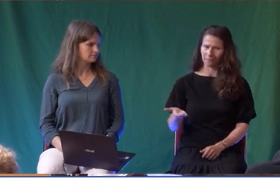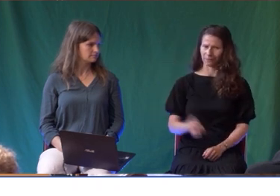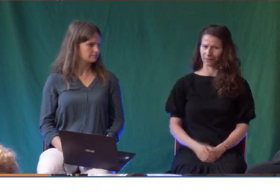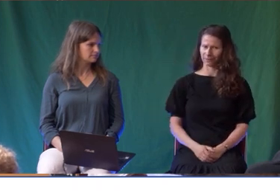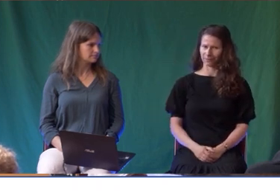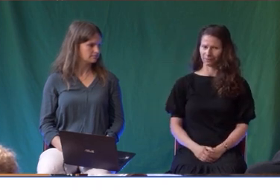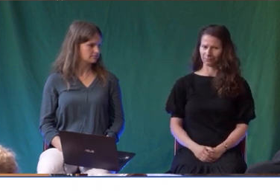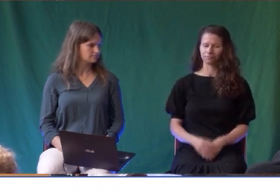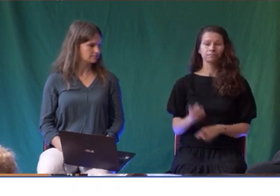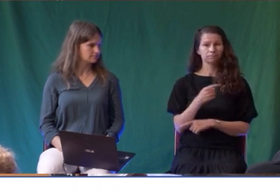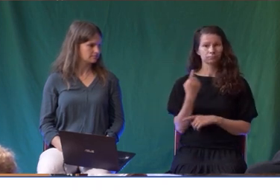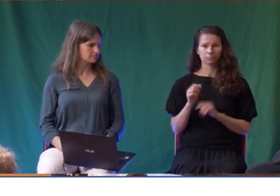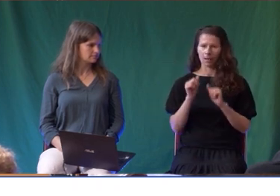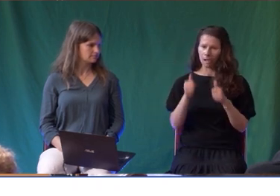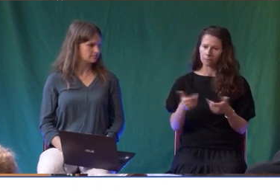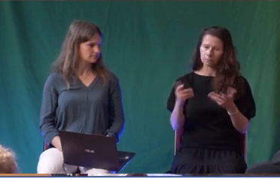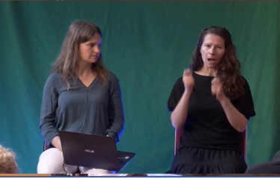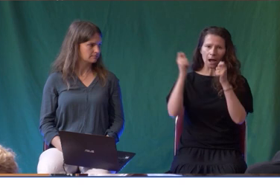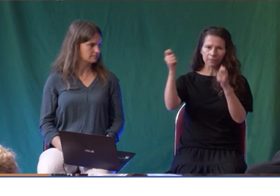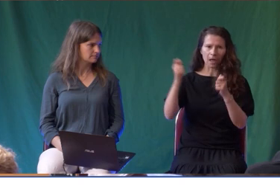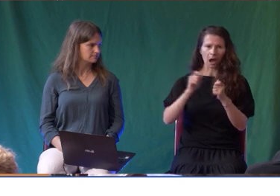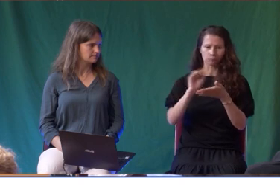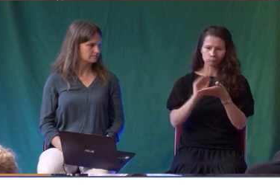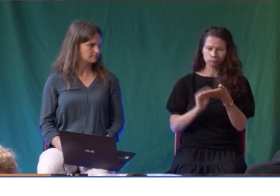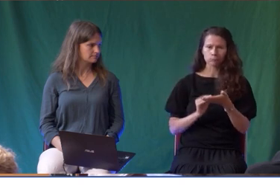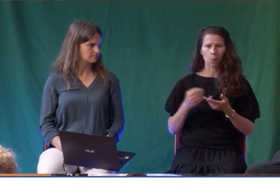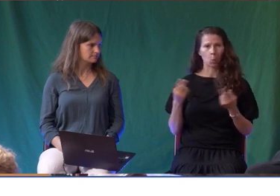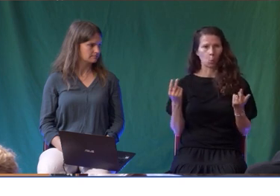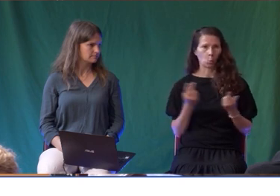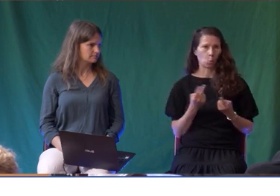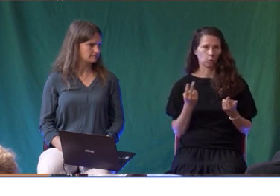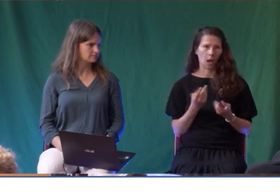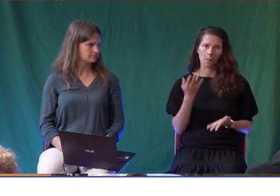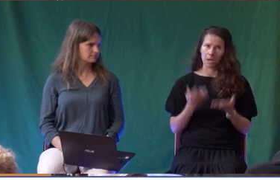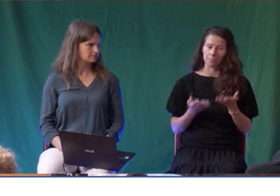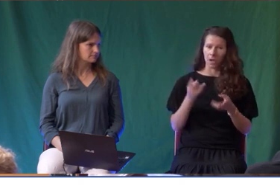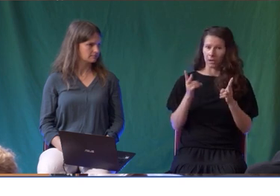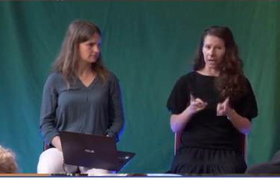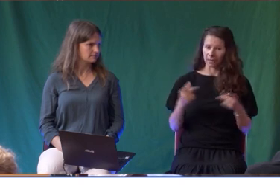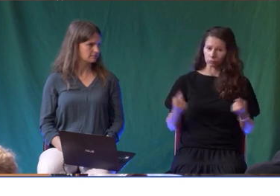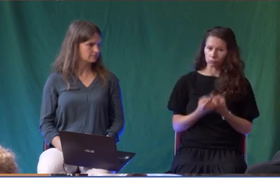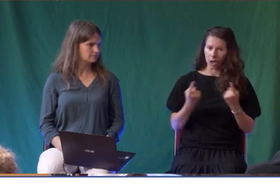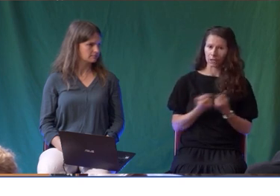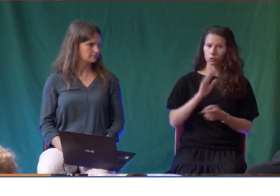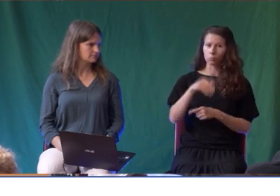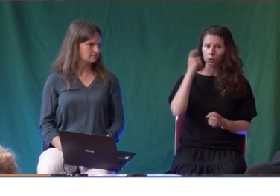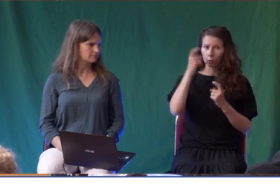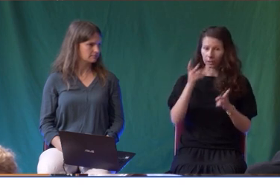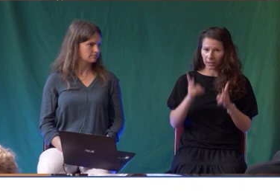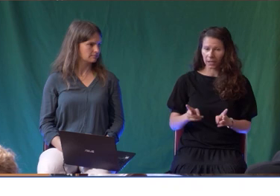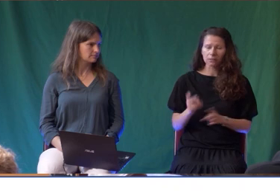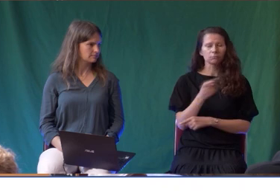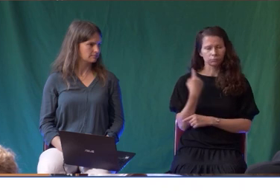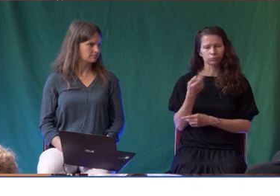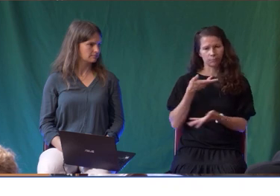wir helfen auch bei Anträgen oder manchmal gibt es Rechtsstreit um das Sorgerecht auch dann beraten